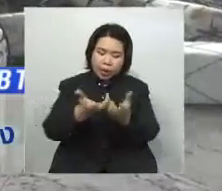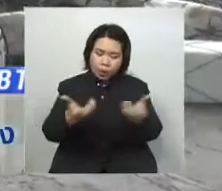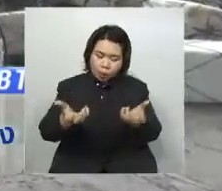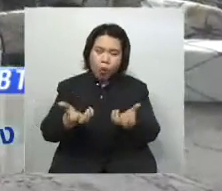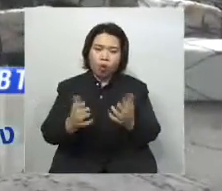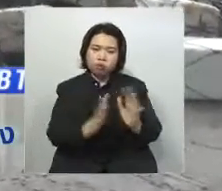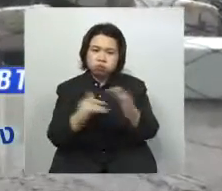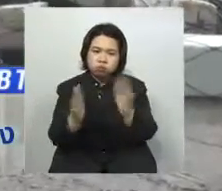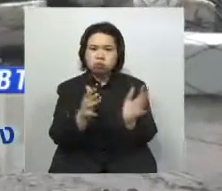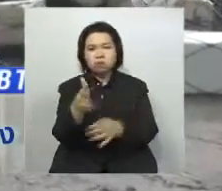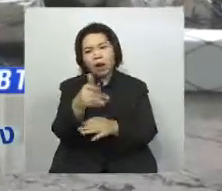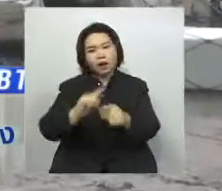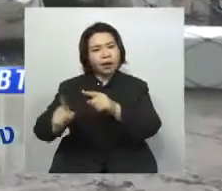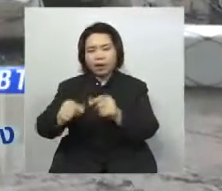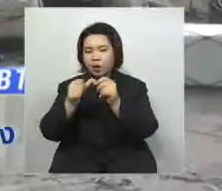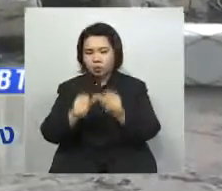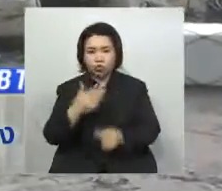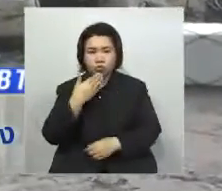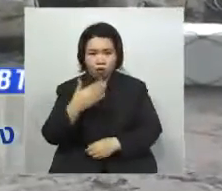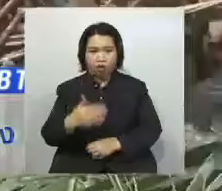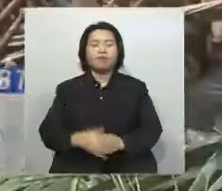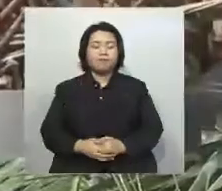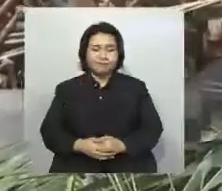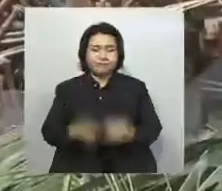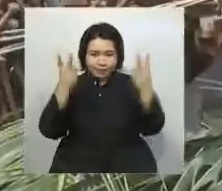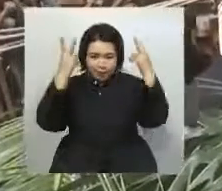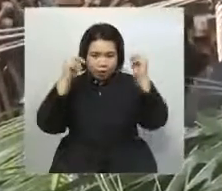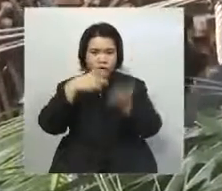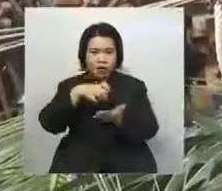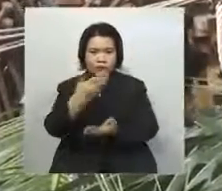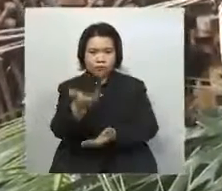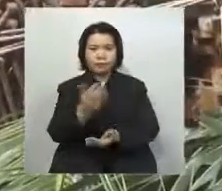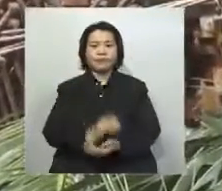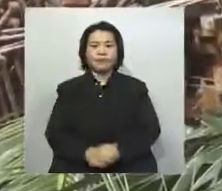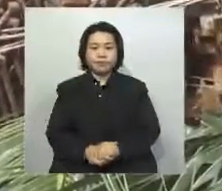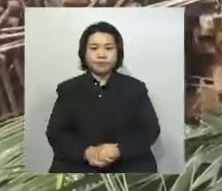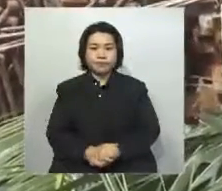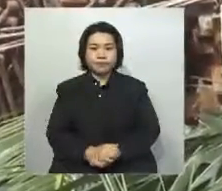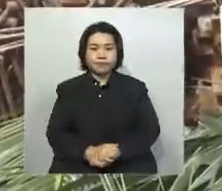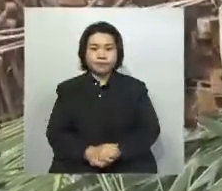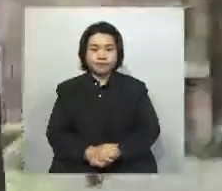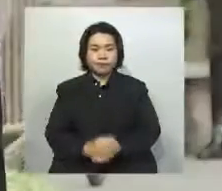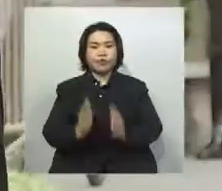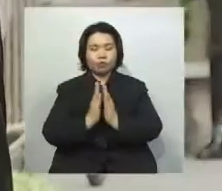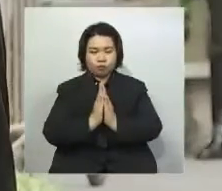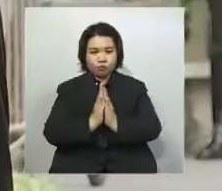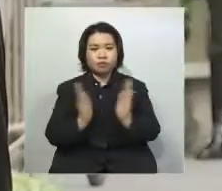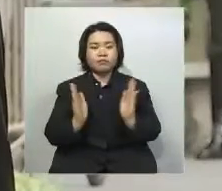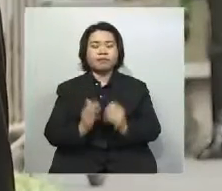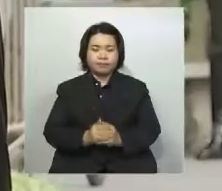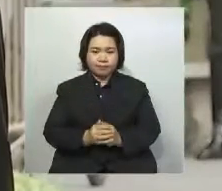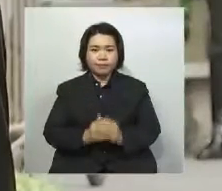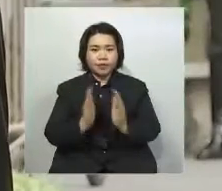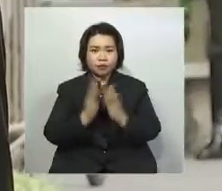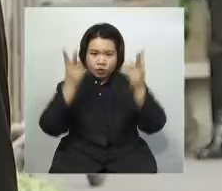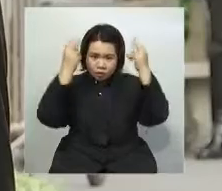มชาติให้เกิดความยั่งยืนฟังประเด็นนี้จากนายกรัฐมนตรีค่ะ ขอขอบคุณท่าน